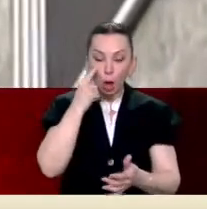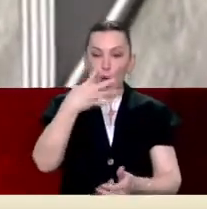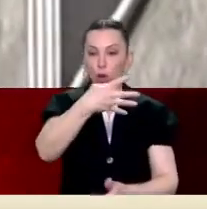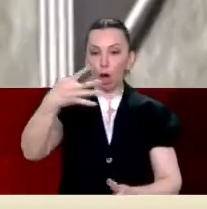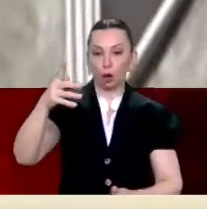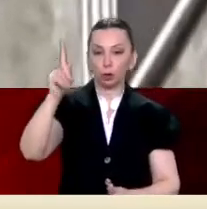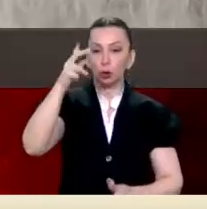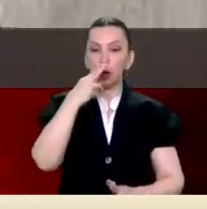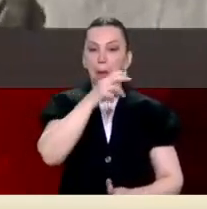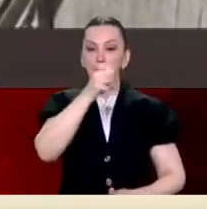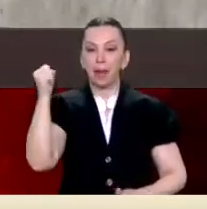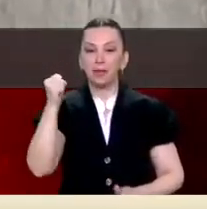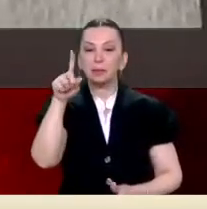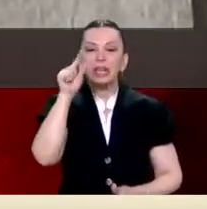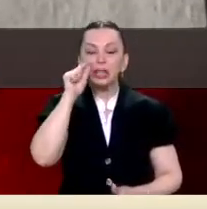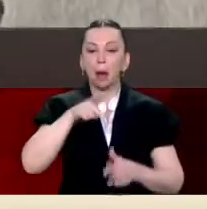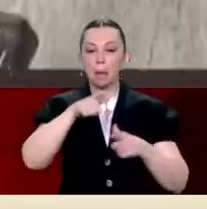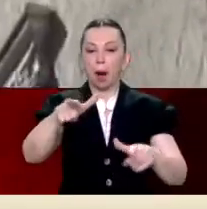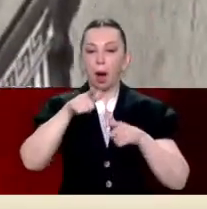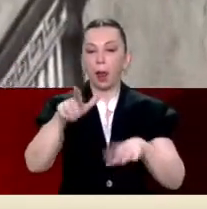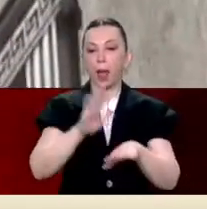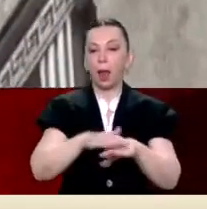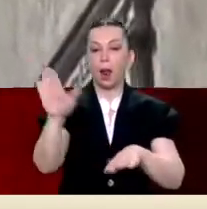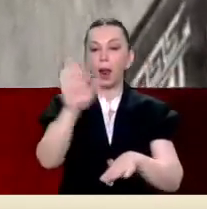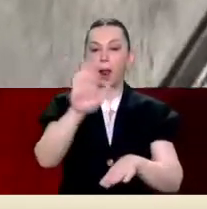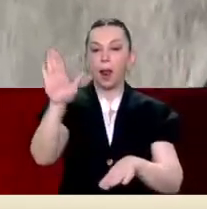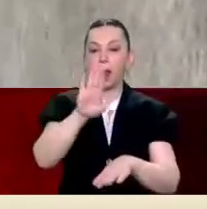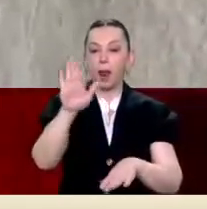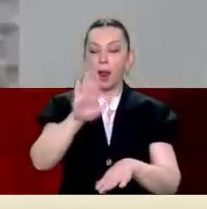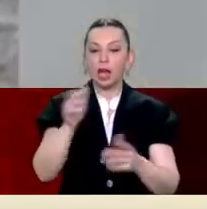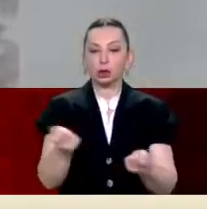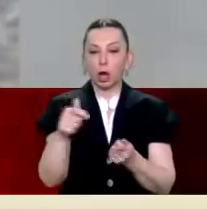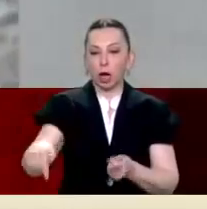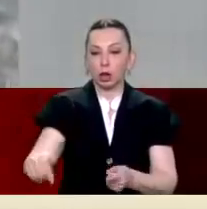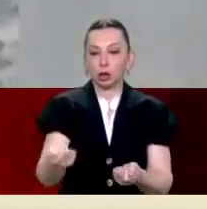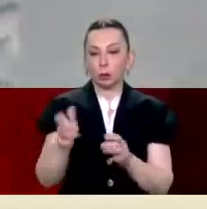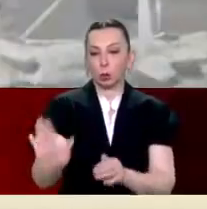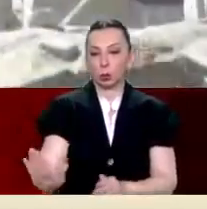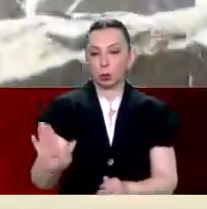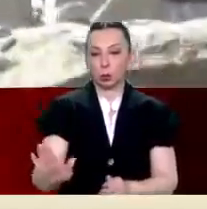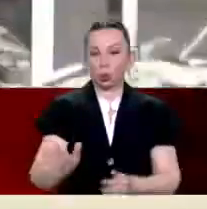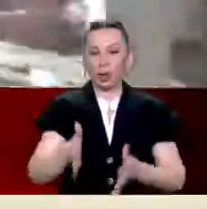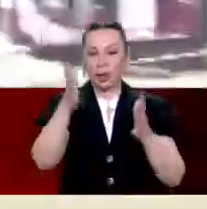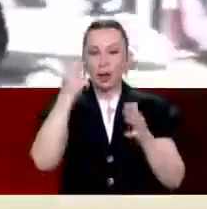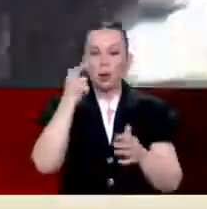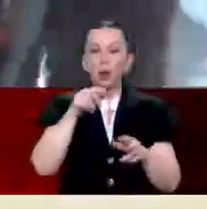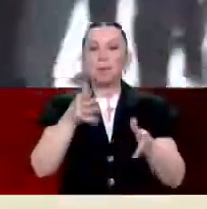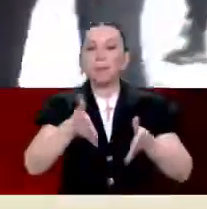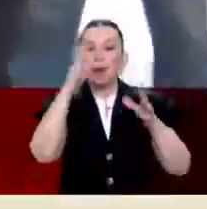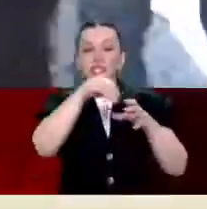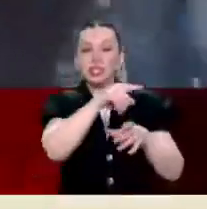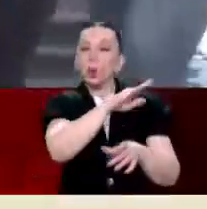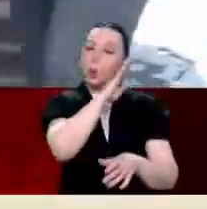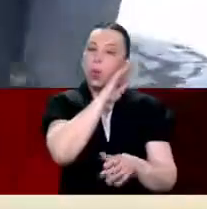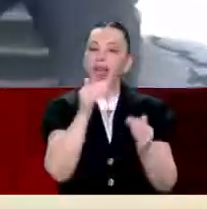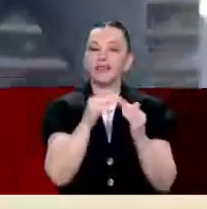katın penceresinden biri bağırarak el salladı. Çalışma durdu. Yıkım sırasında binada uyuduğu öğrenilen evsiz